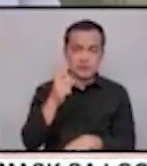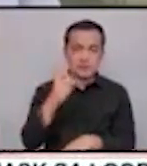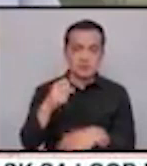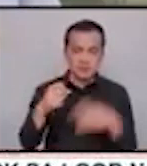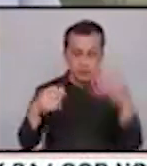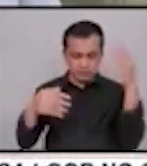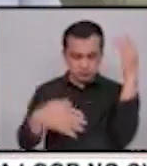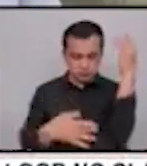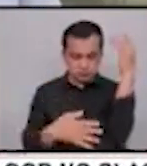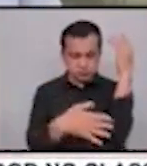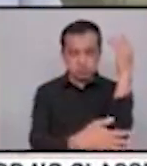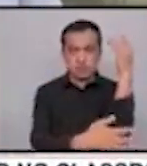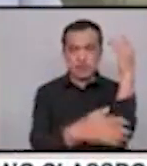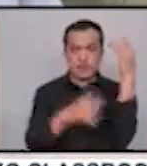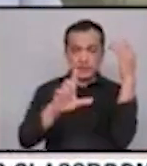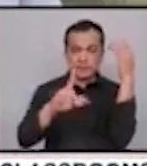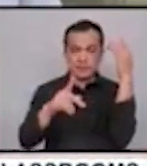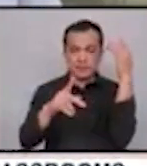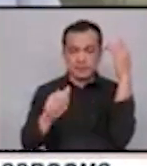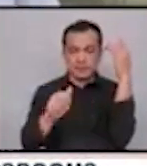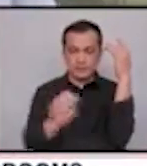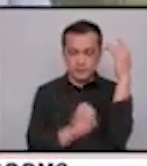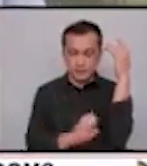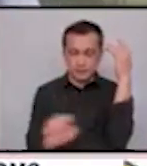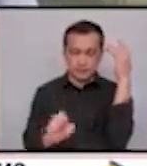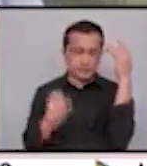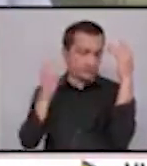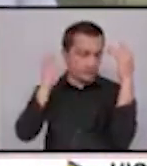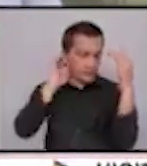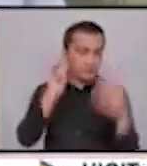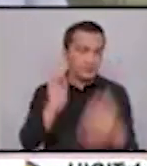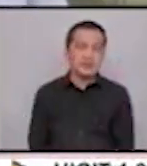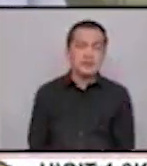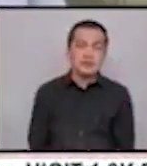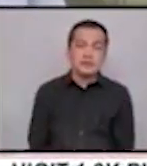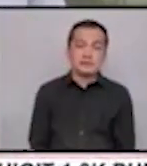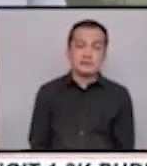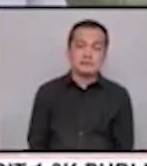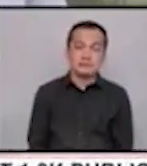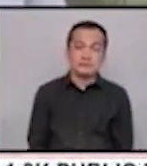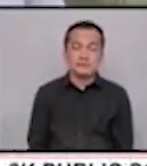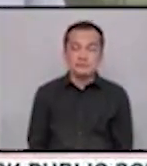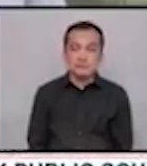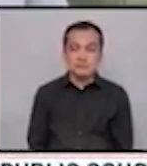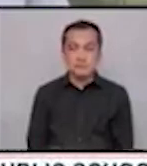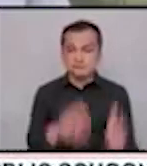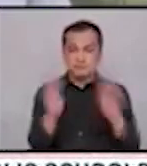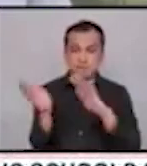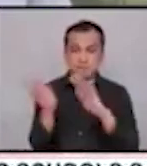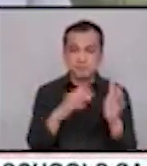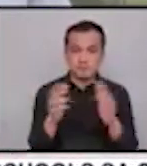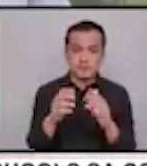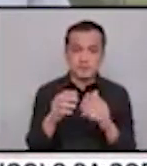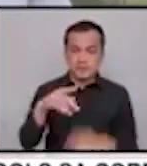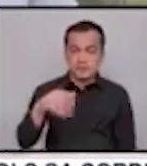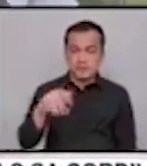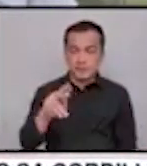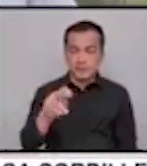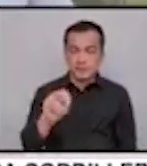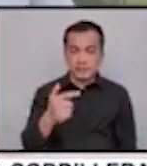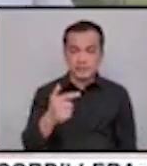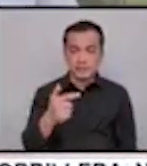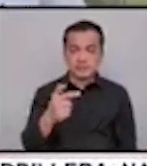ng LPA na nasa silangan lang ng Mindanao. Dahil na rin sa malakas na hangin dulot ng Tropical Storm Paeng na nasa vicinity na ng Hong